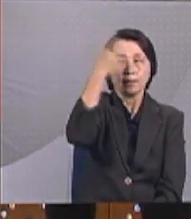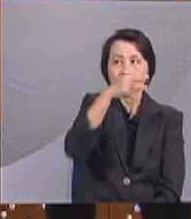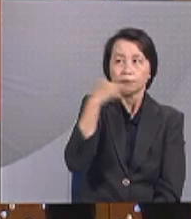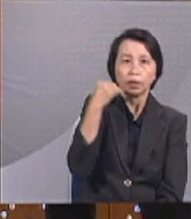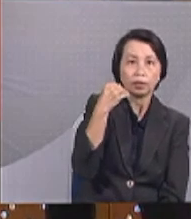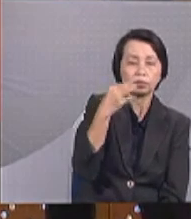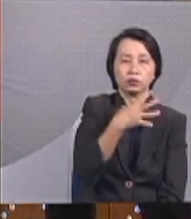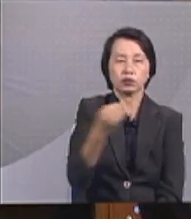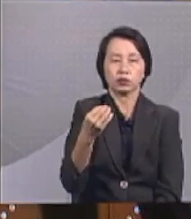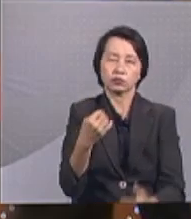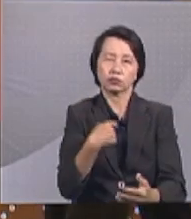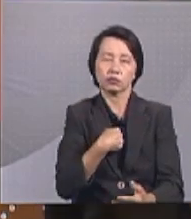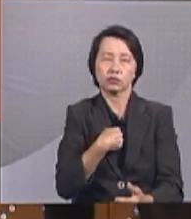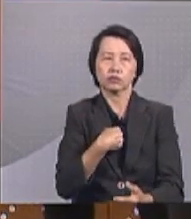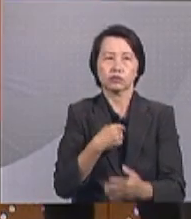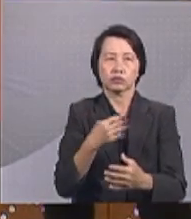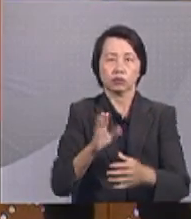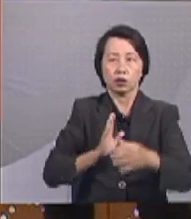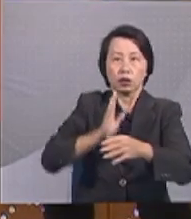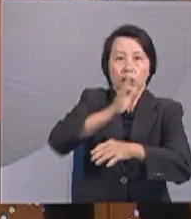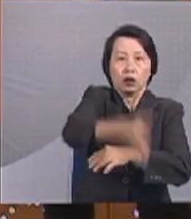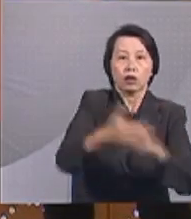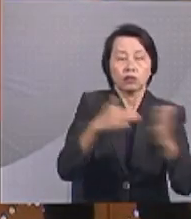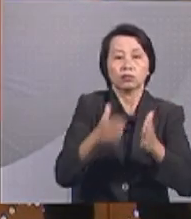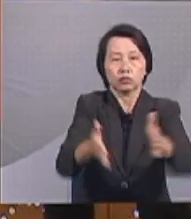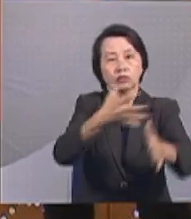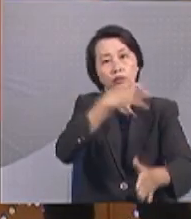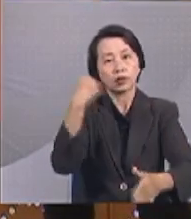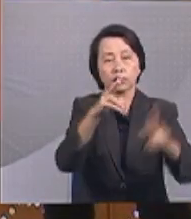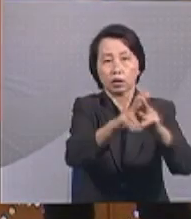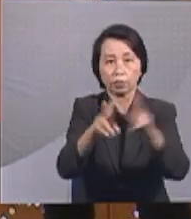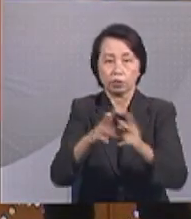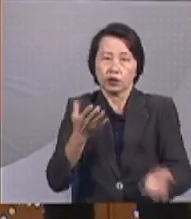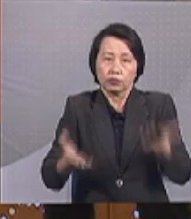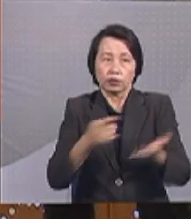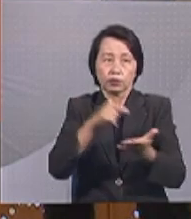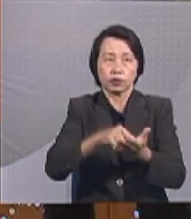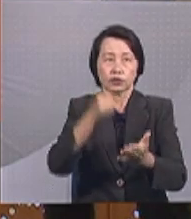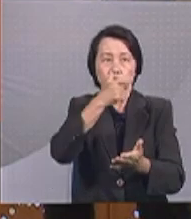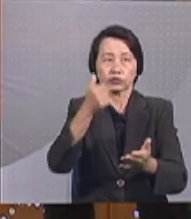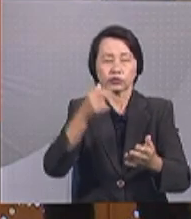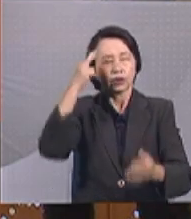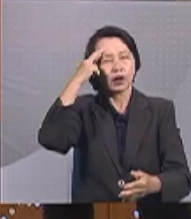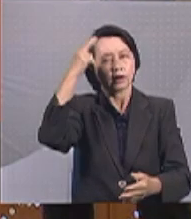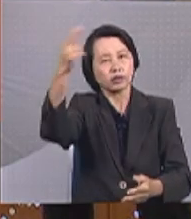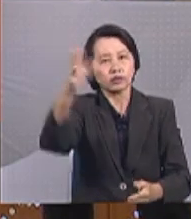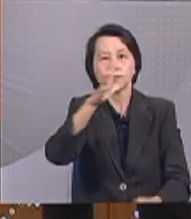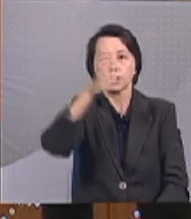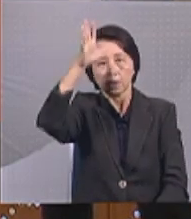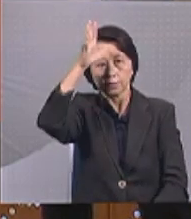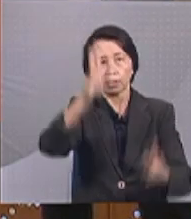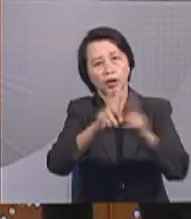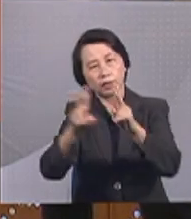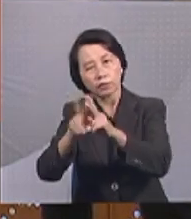pulang dan melepasi sekatan jalan raya untuk pulang ke kampung. Mungkin ini gara-gara terlalu rindukan ibu ayah di